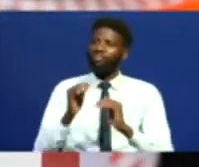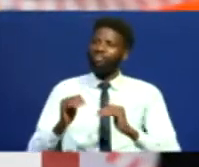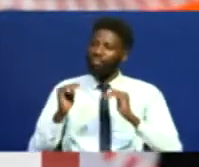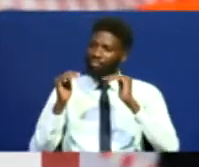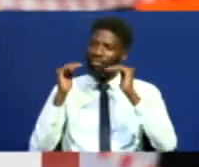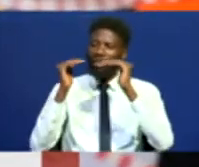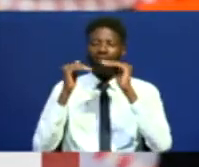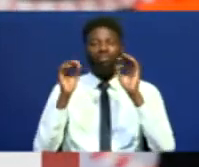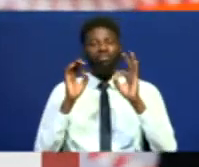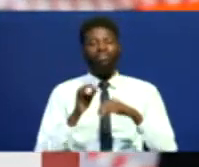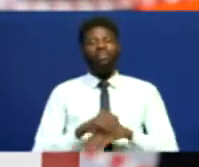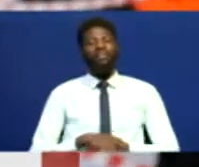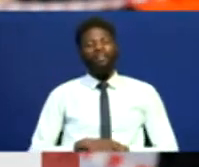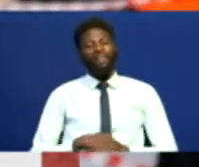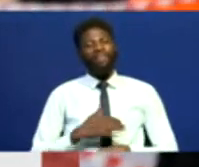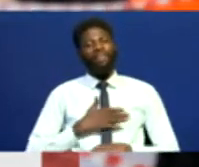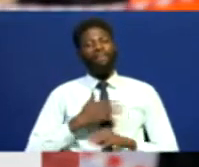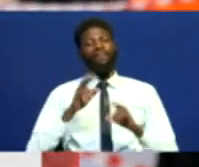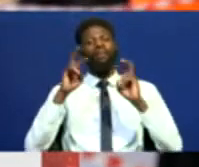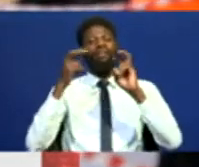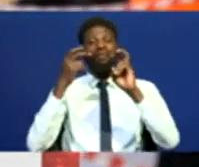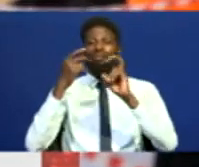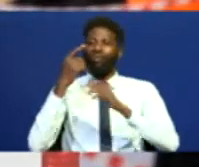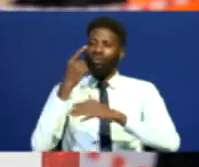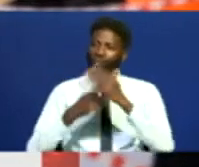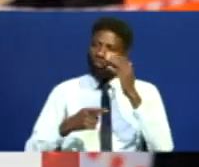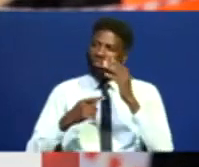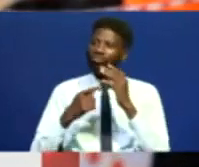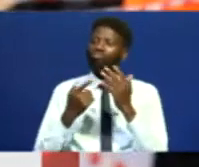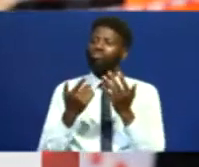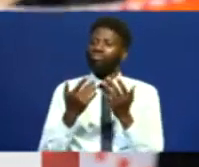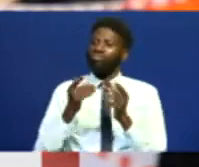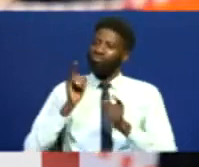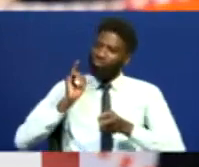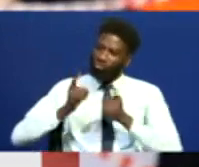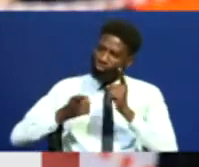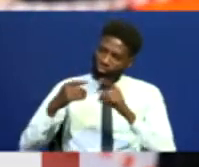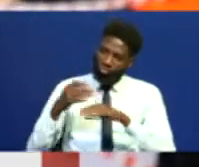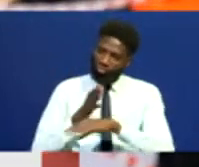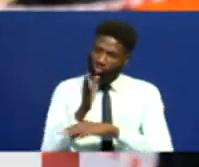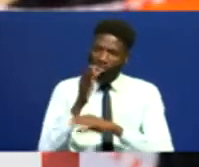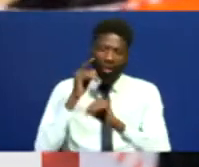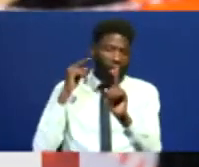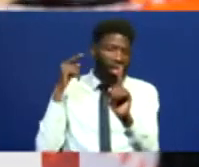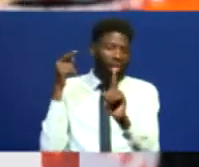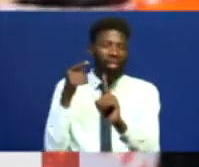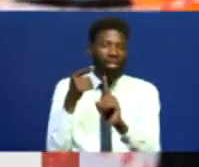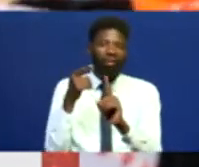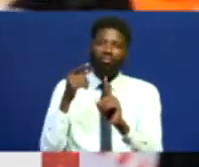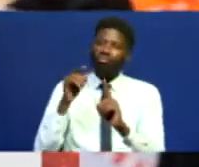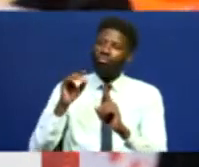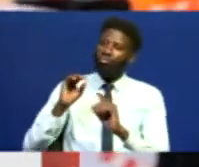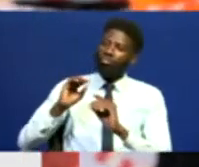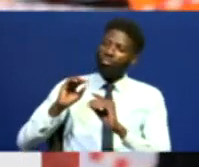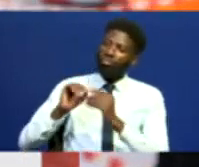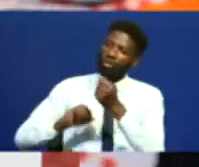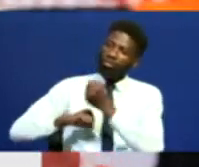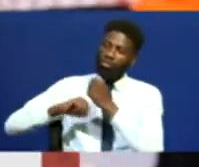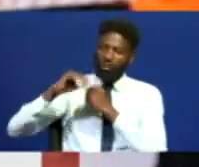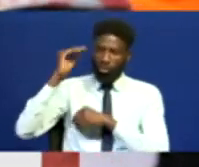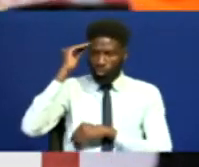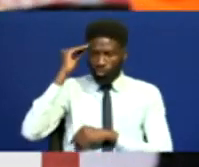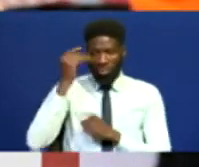race to educate. Tungependa zile pesa zote ambazo tutaweza kuzipata pale zitaweza